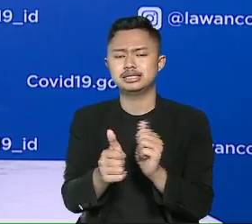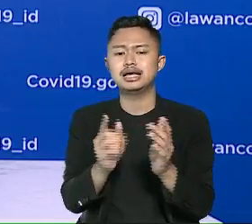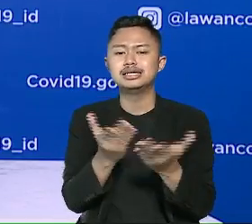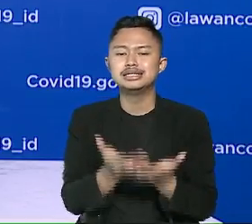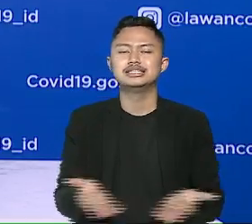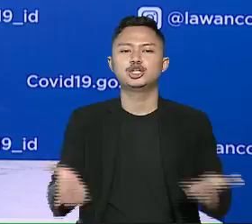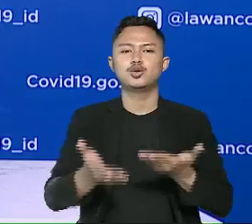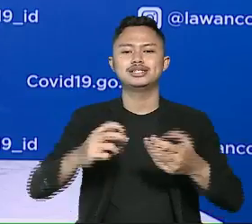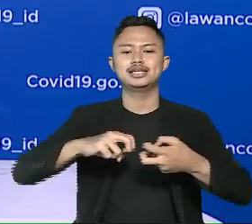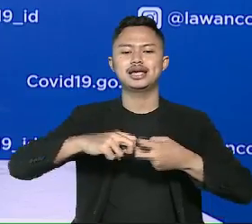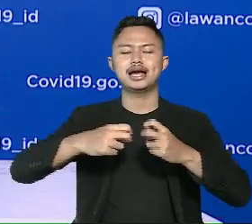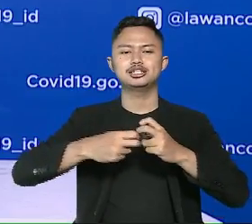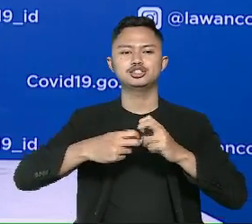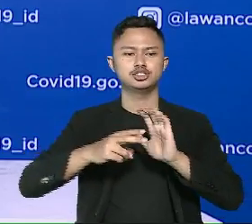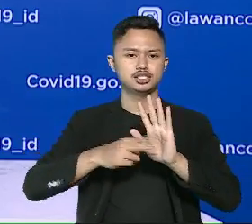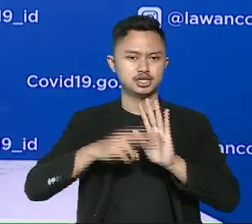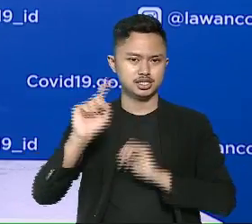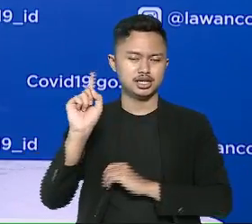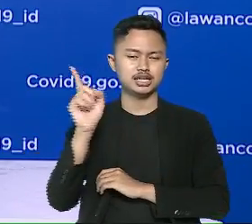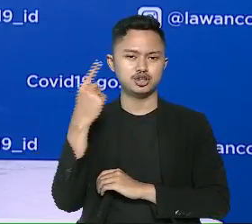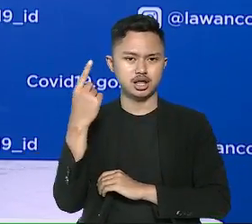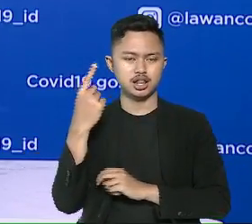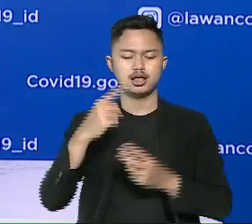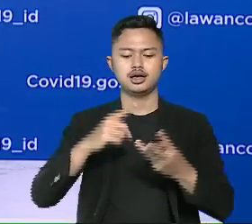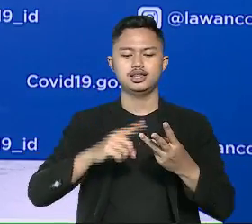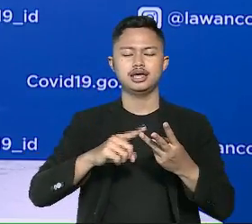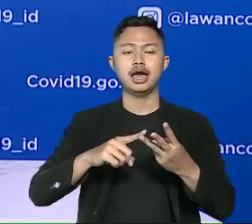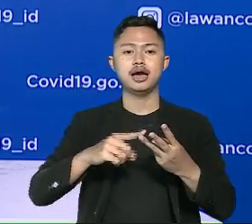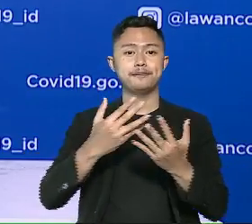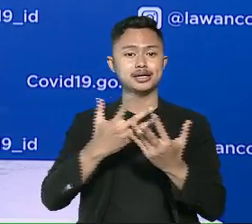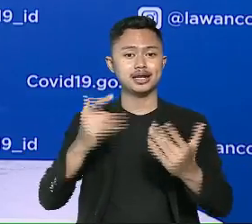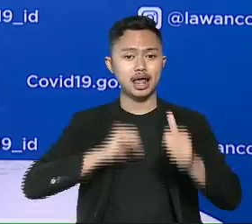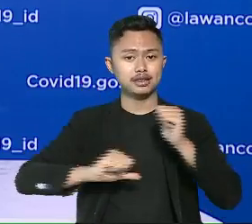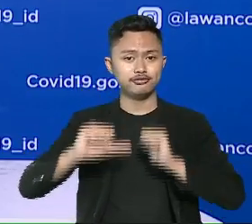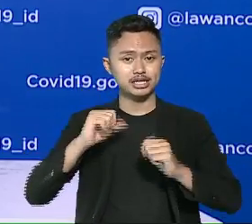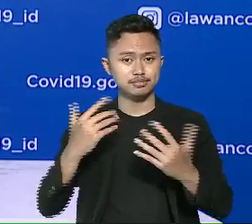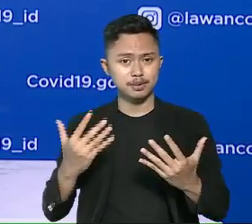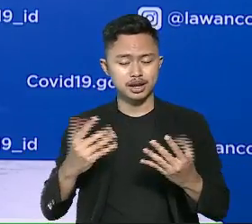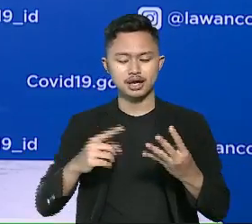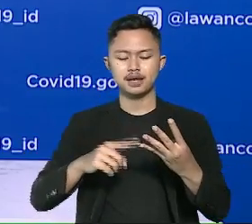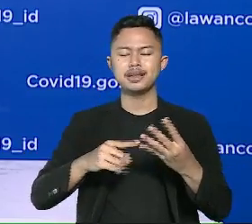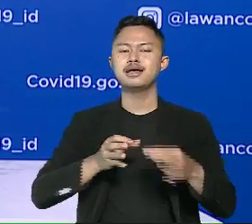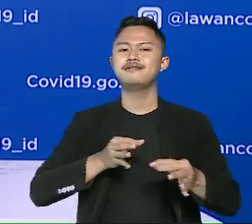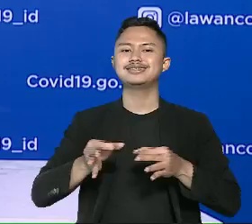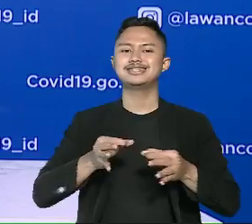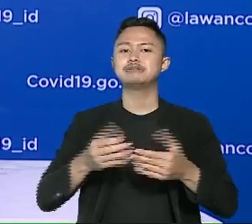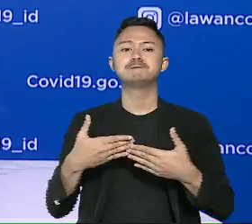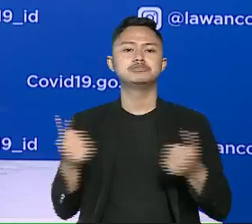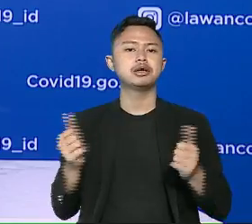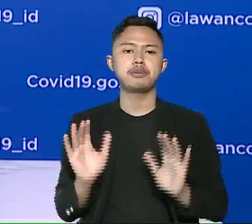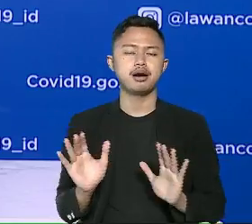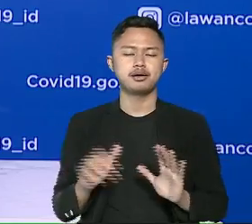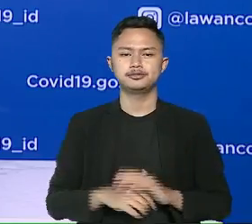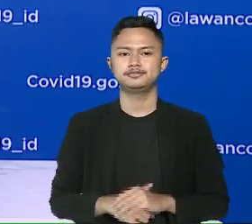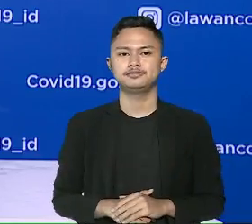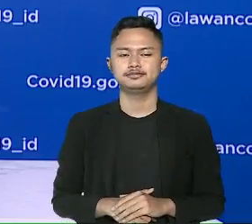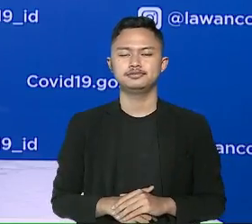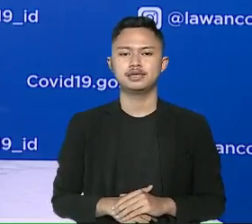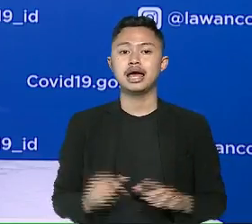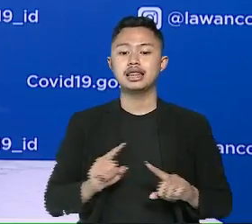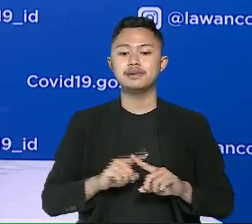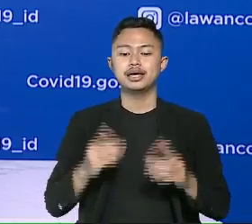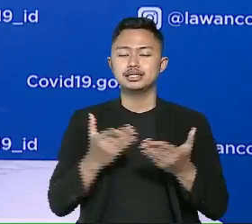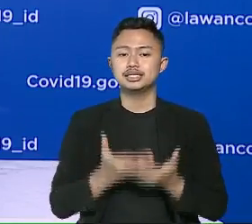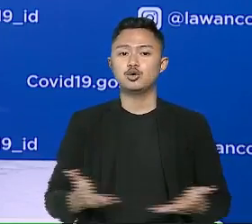situasi kasus nasional dan daerah, kondisi aktivitas masyarakat, dan kesiapan sarana dan prasarana.